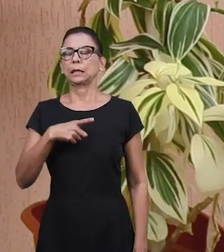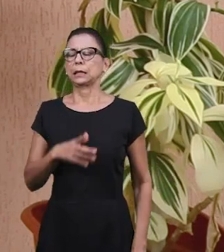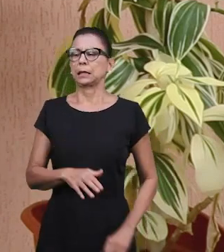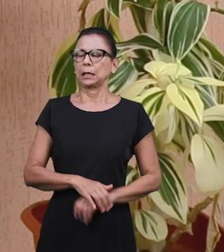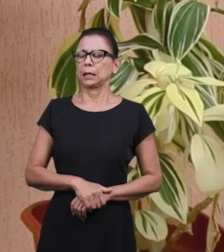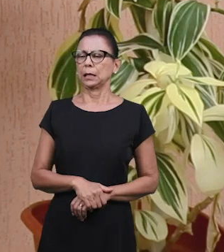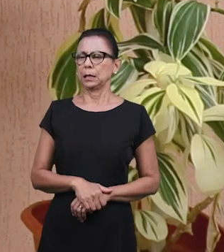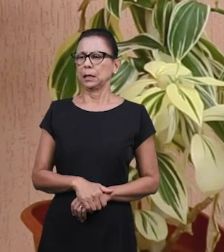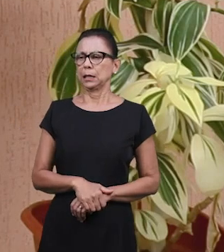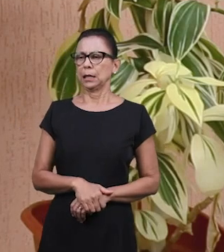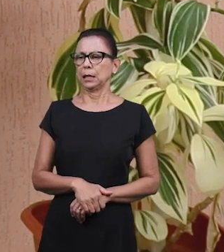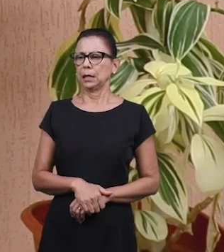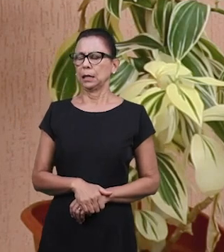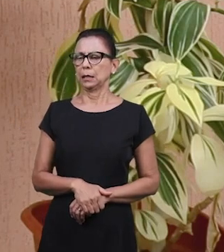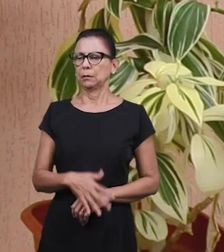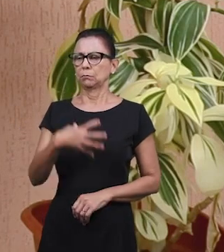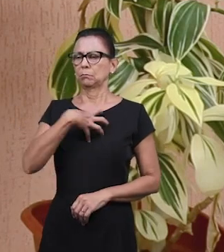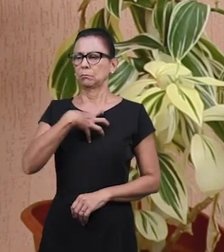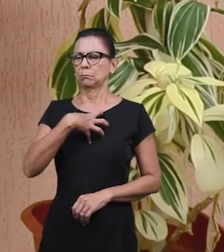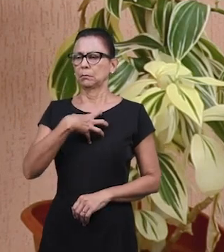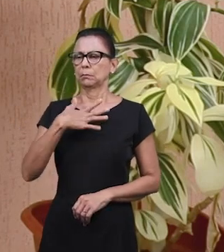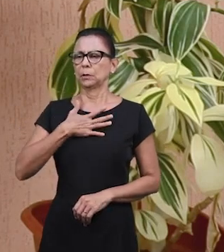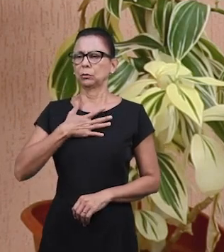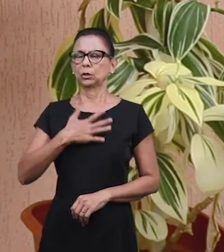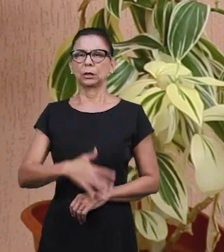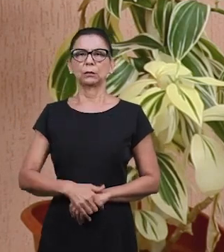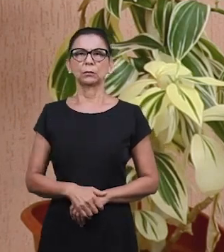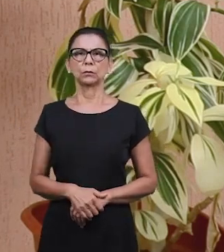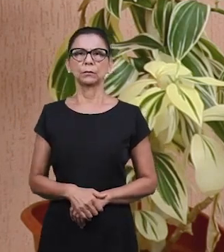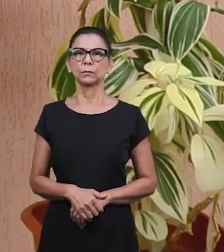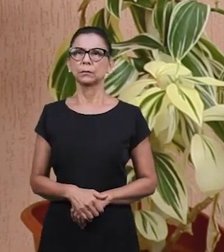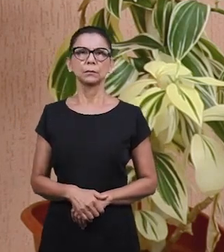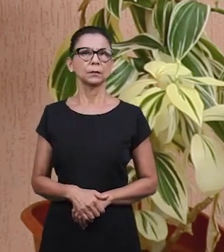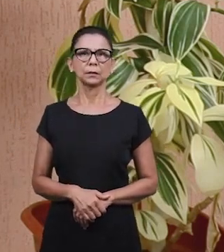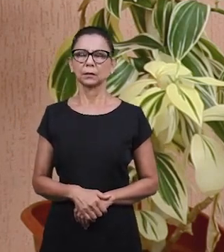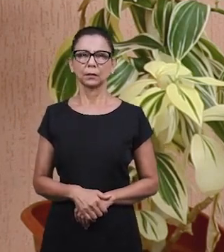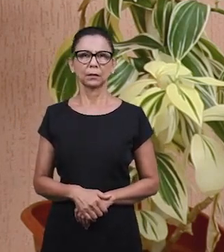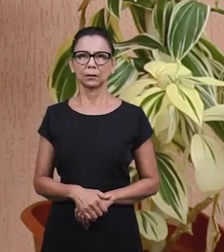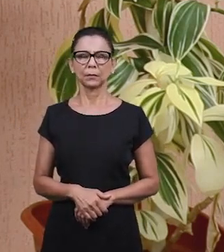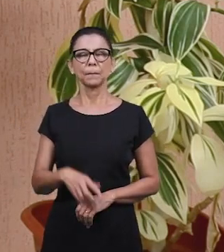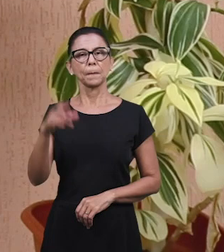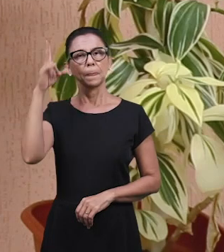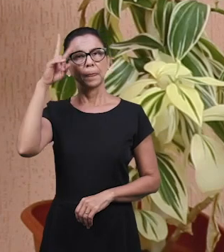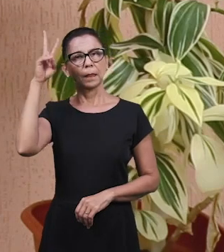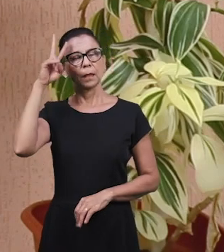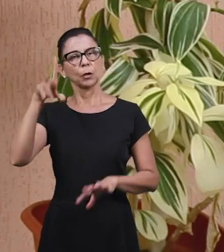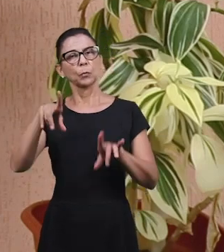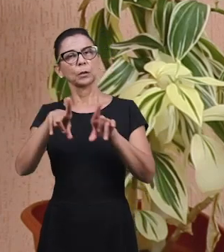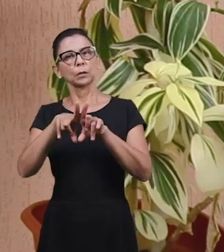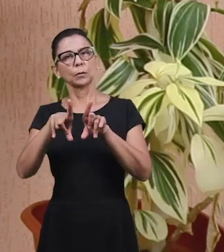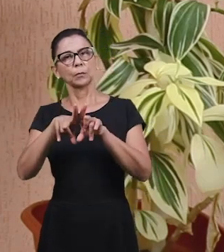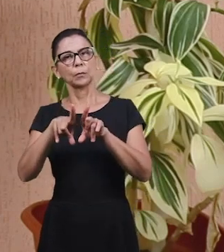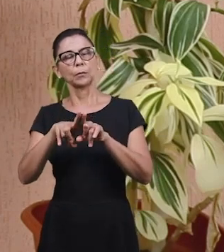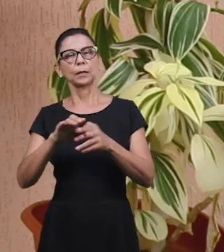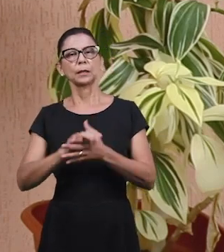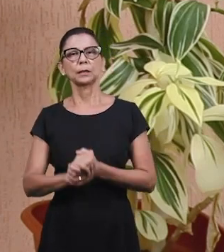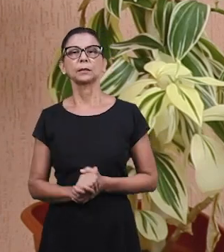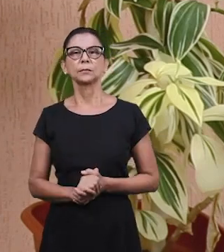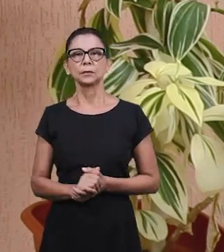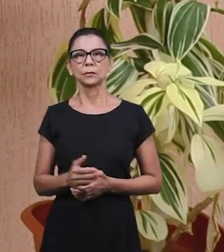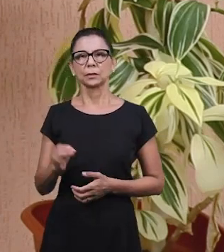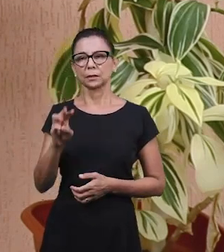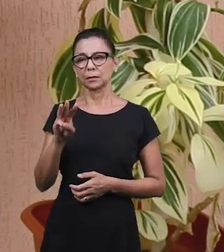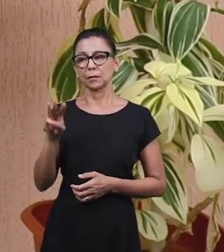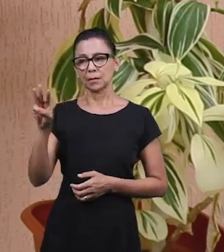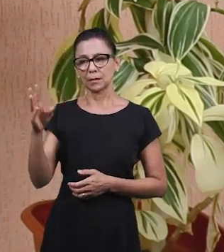il faut avoir un niveau. Non, je peux évaluer en fonction de cela. Rappelez-vous que nous avons un